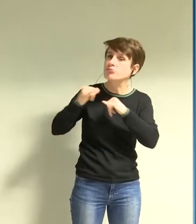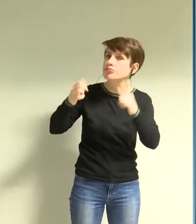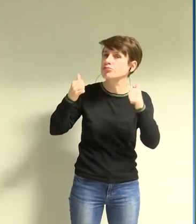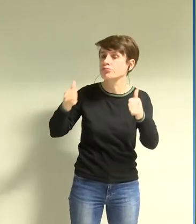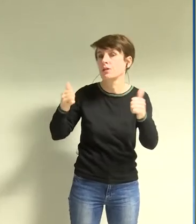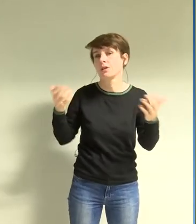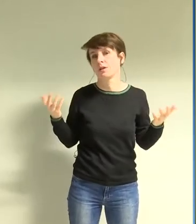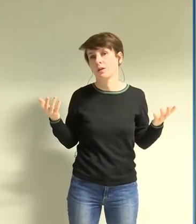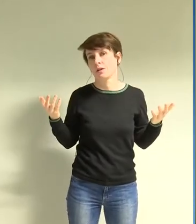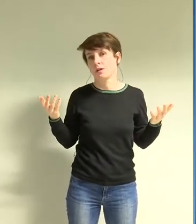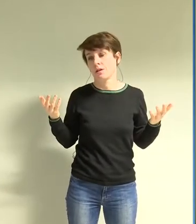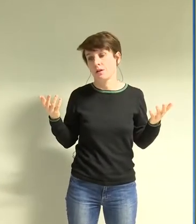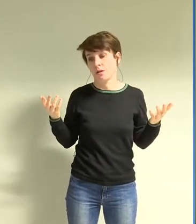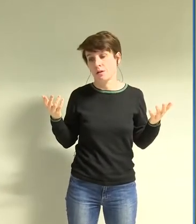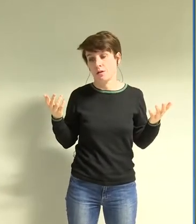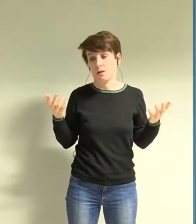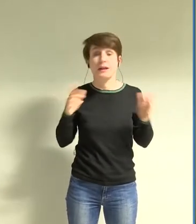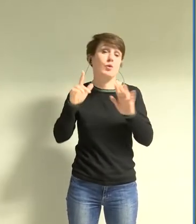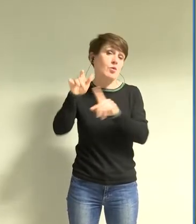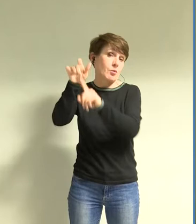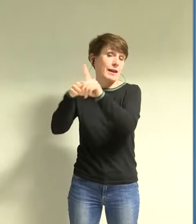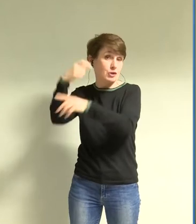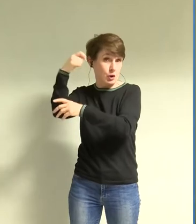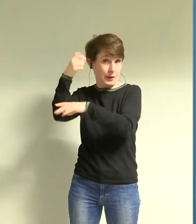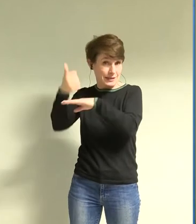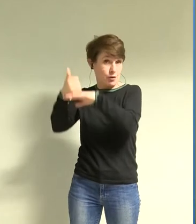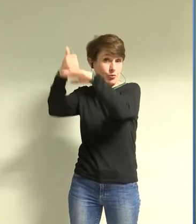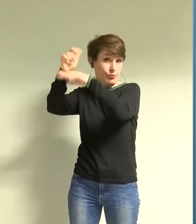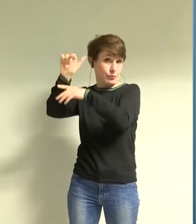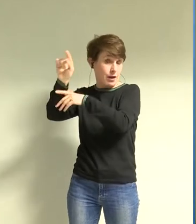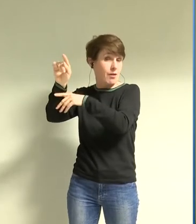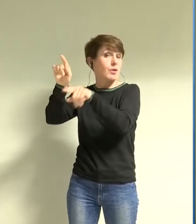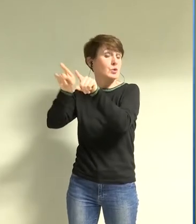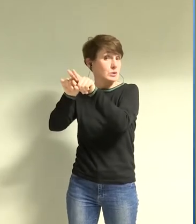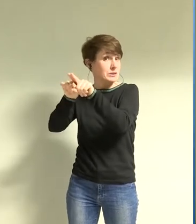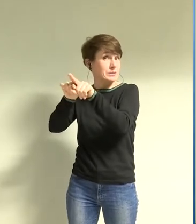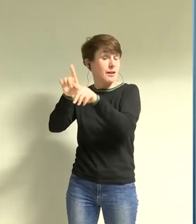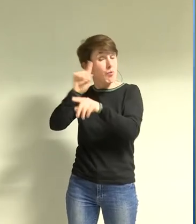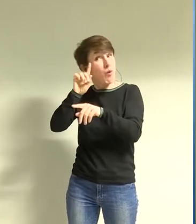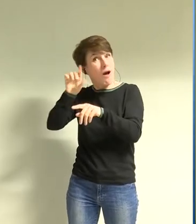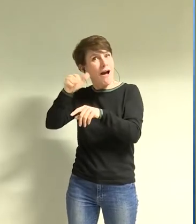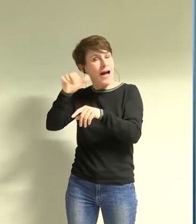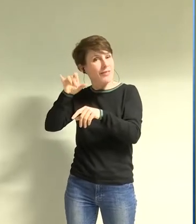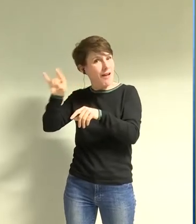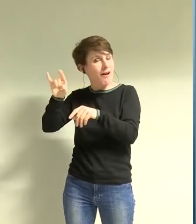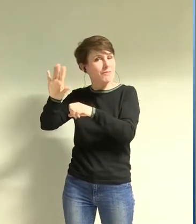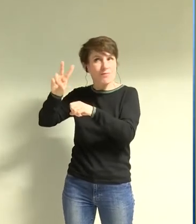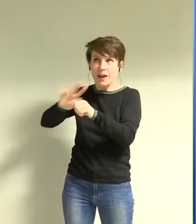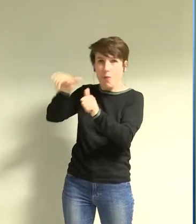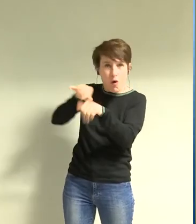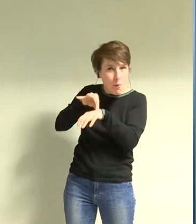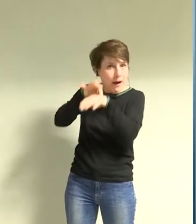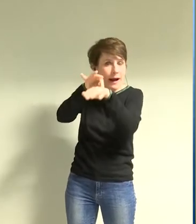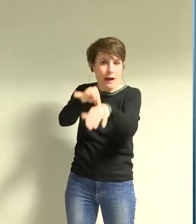de sa présidence de son président en l'occurrence parce que c'est un accompagnement qui va bien au-delà de ce qui peut être fait